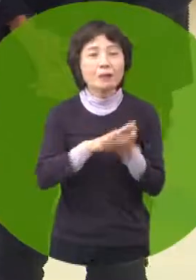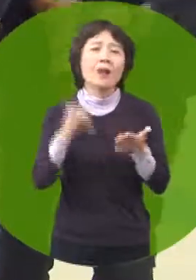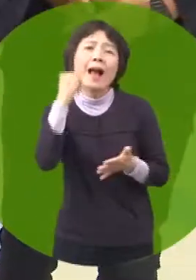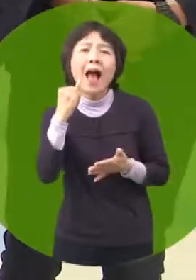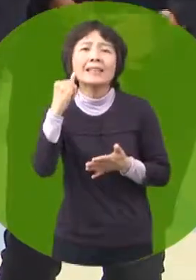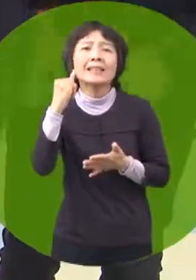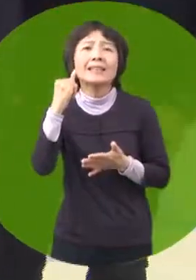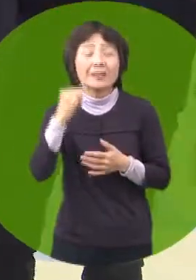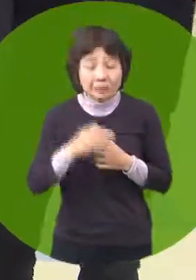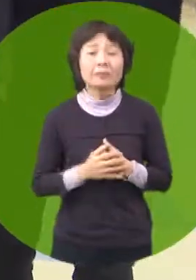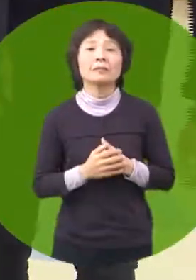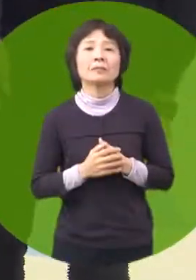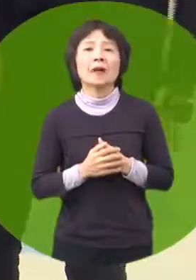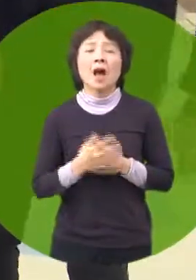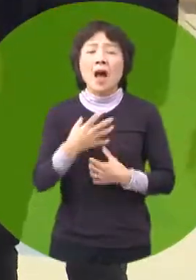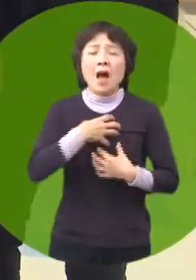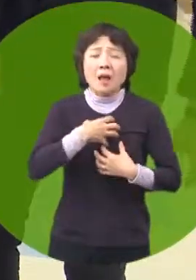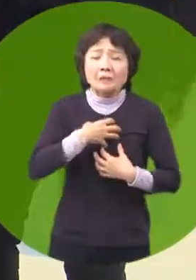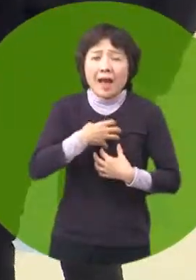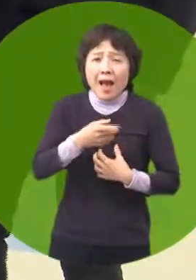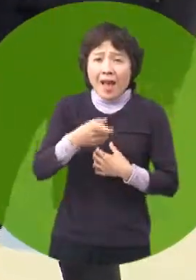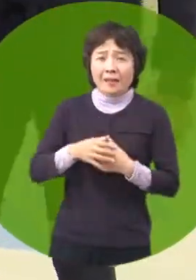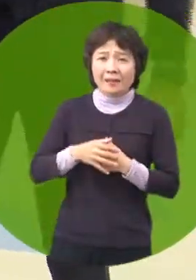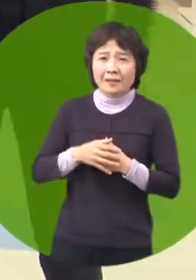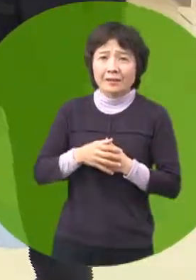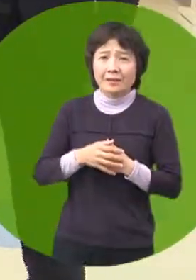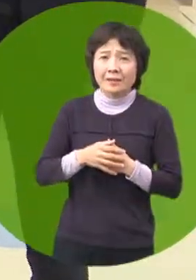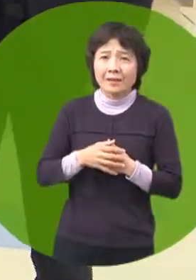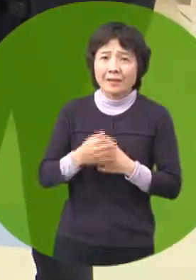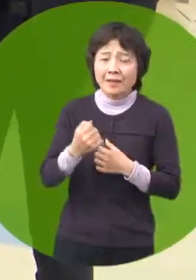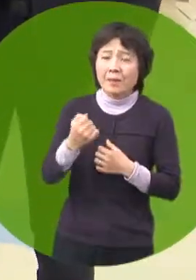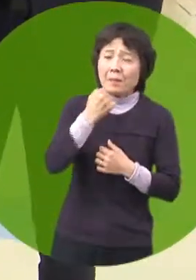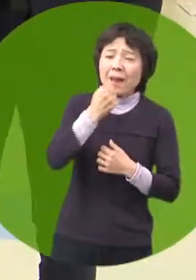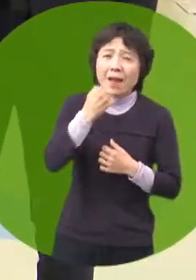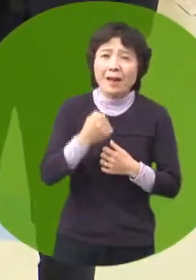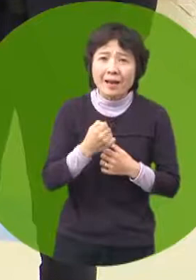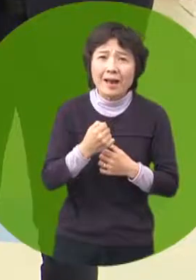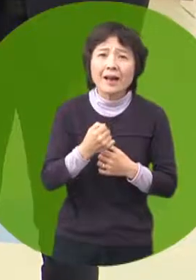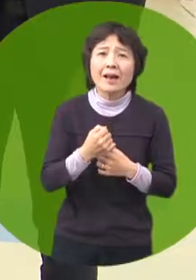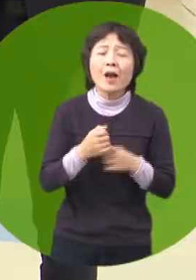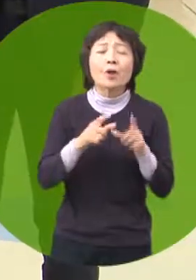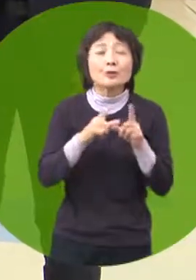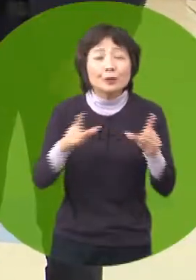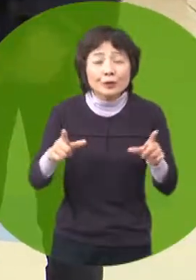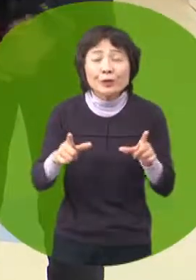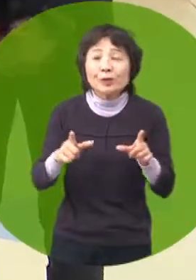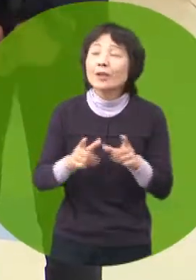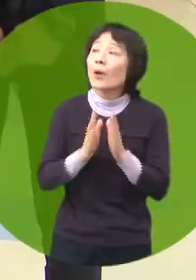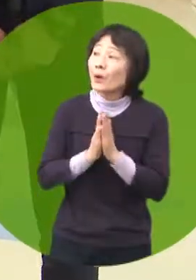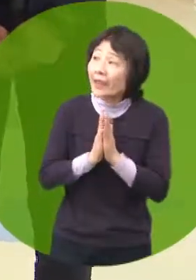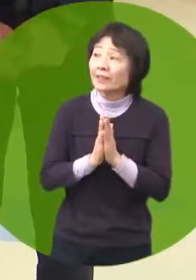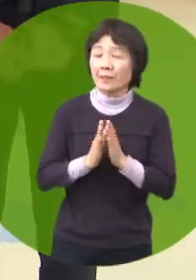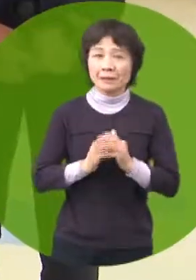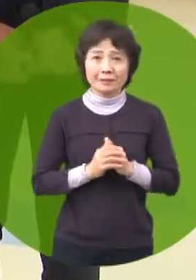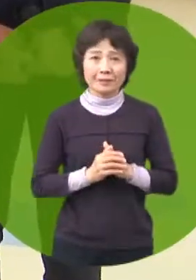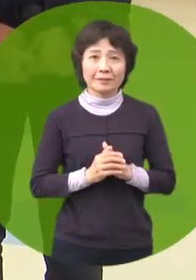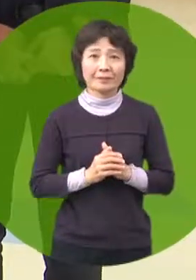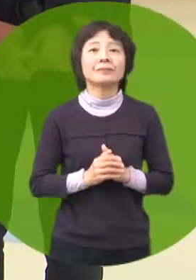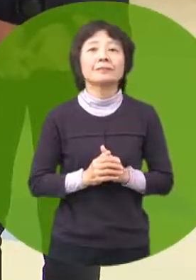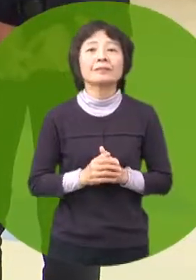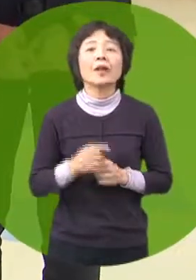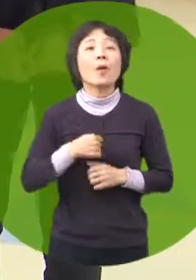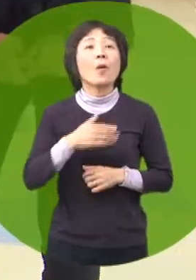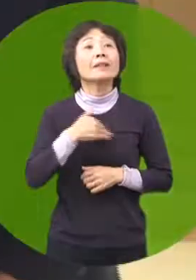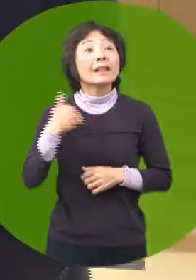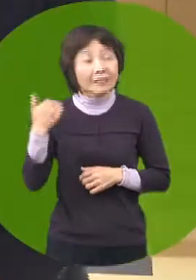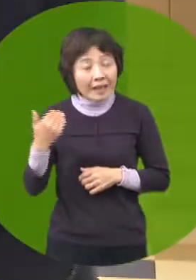。 あったあったあなりましたよ。宮川たまこさんで、普通に自己紹介お願いします。 たまこです。 そして我